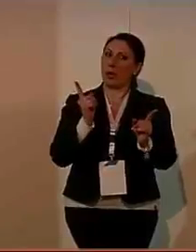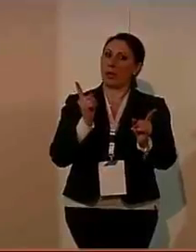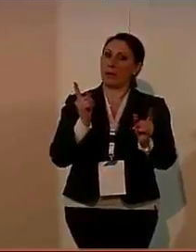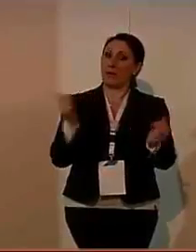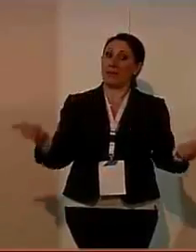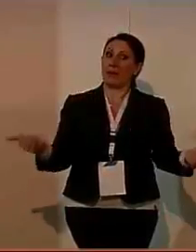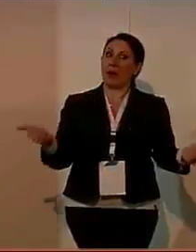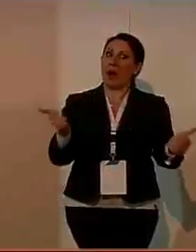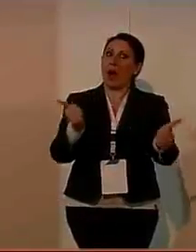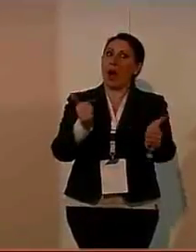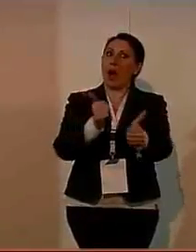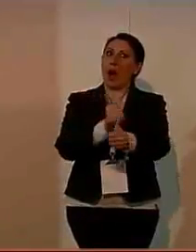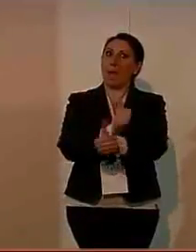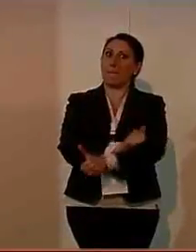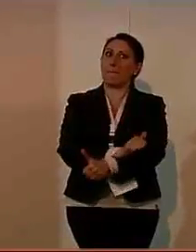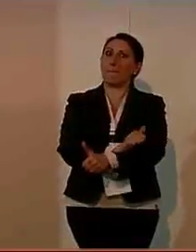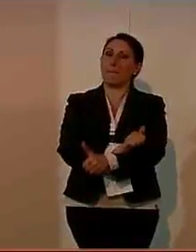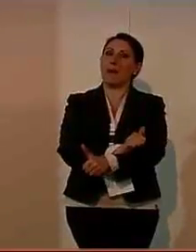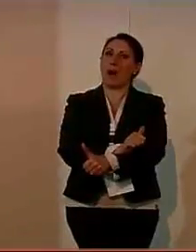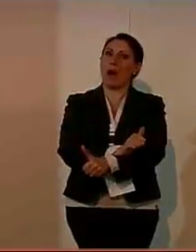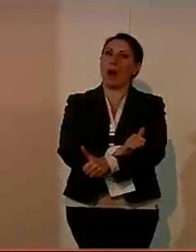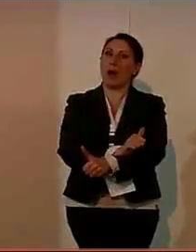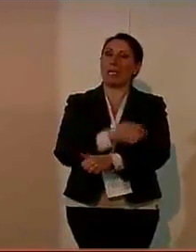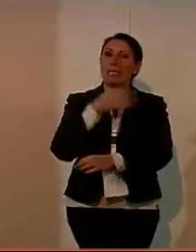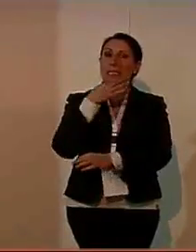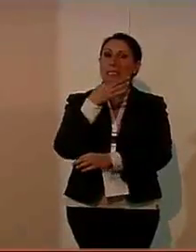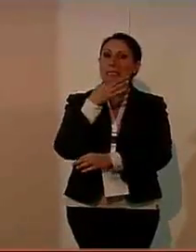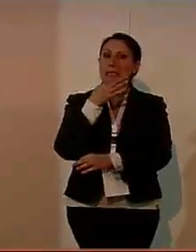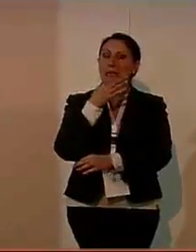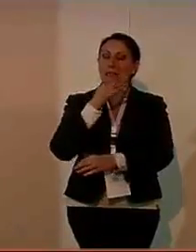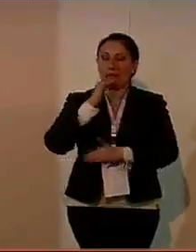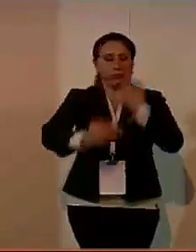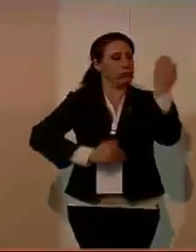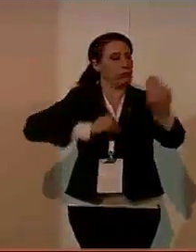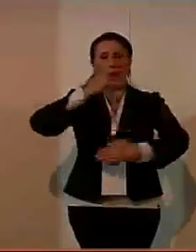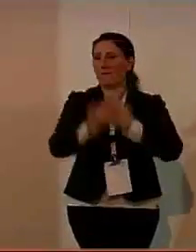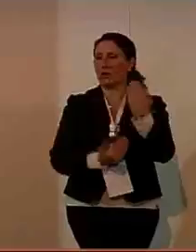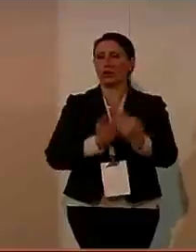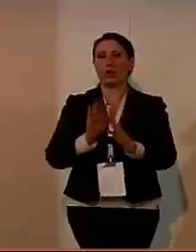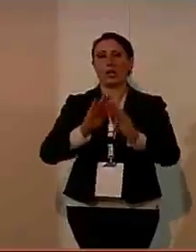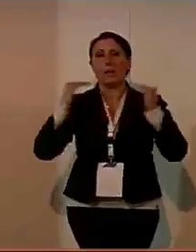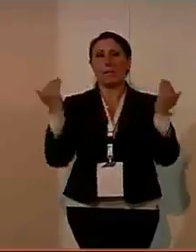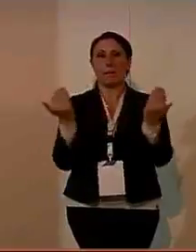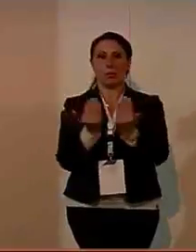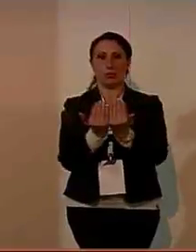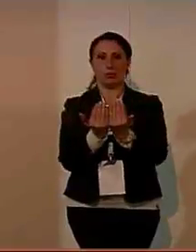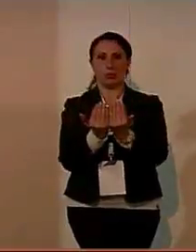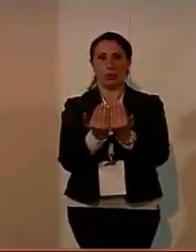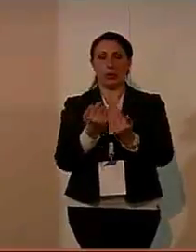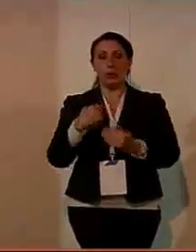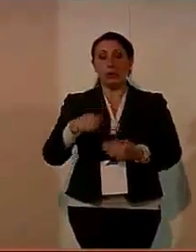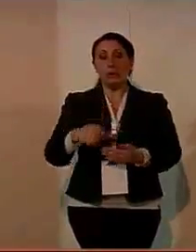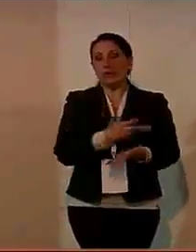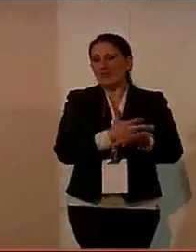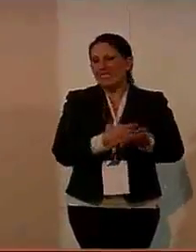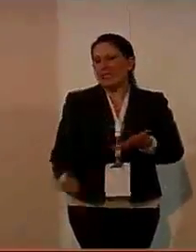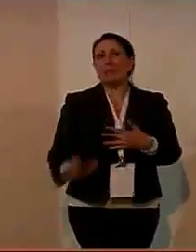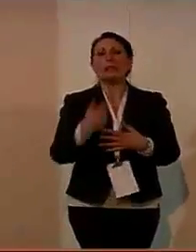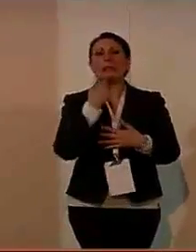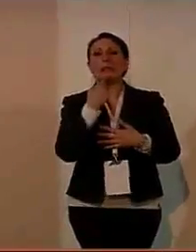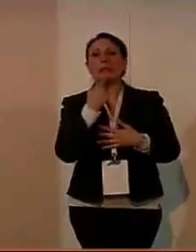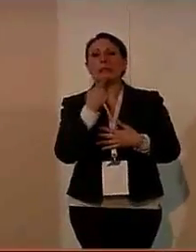d'epoca destinato semplicemente a rovesciare il mondo a scarseggiare non sono stati gli